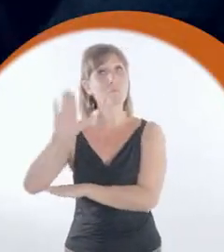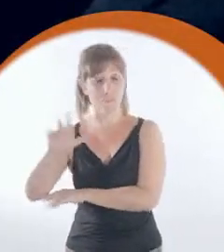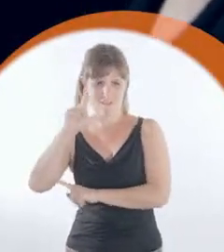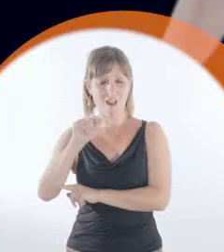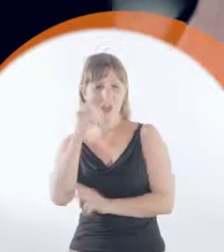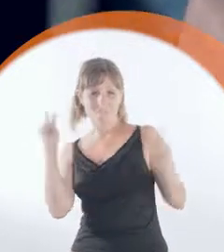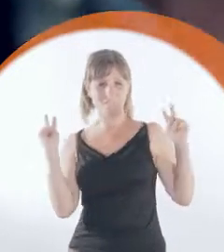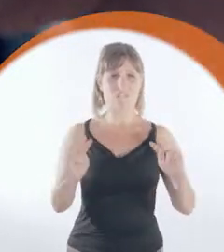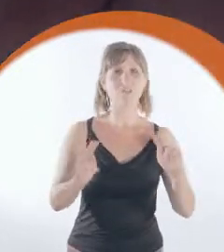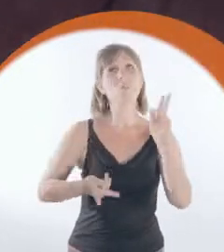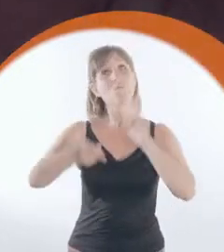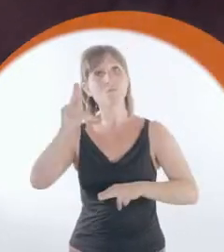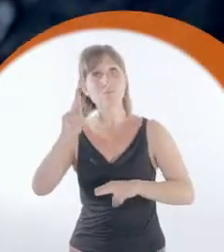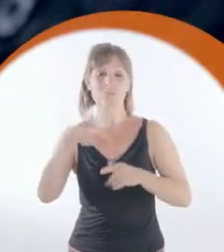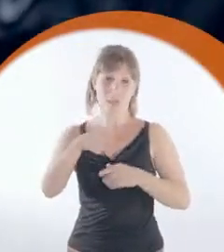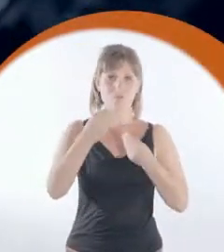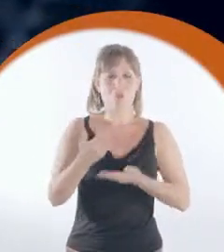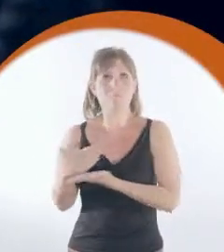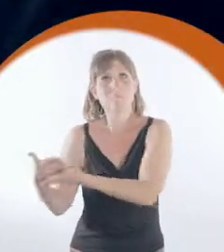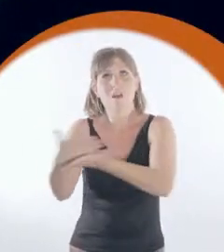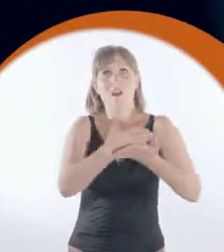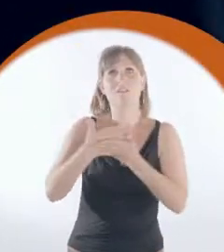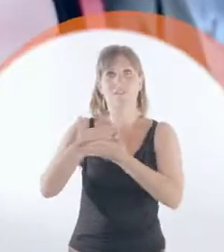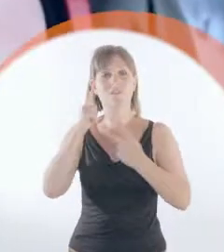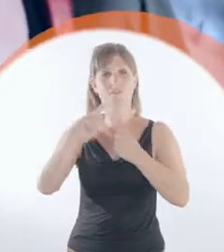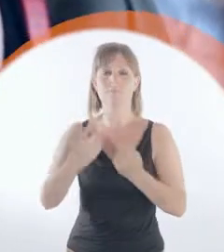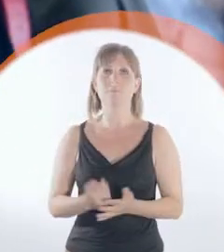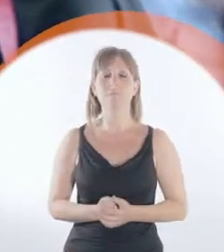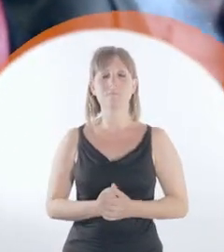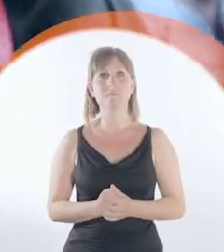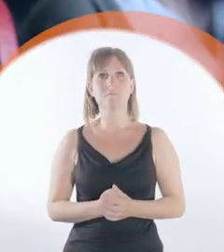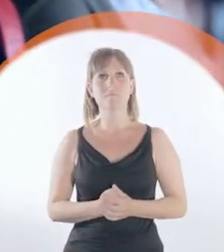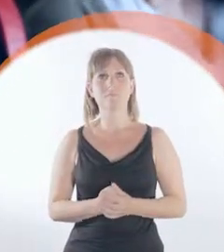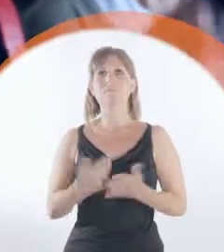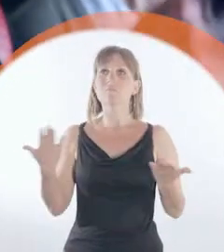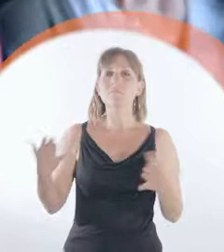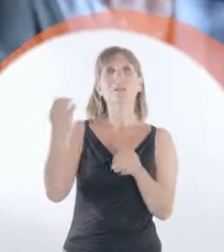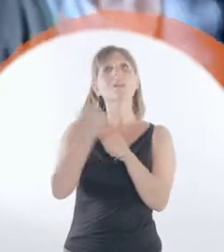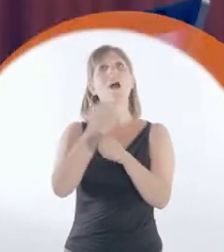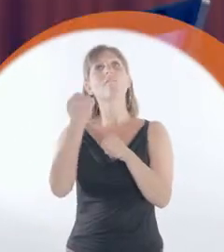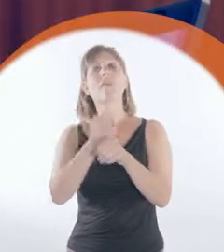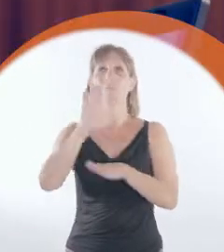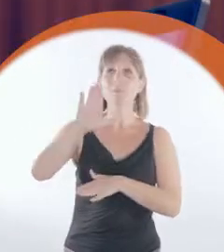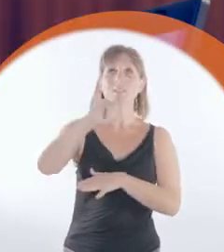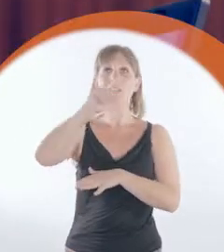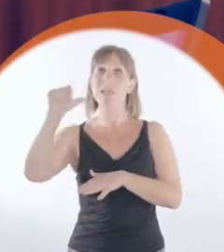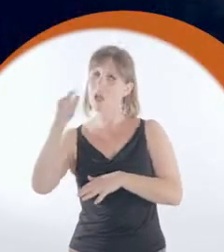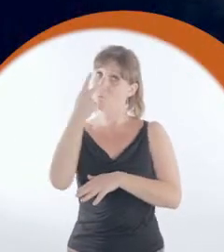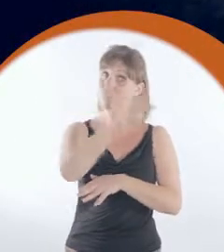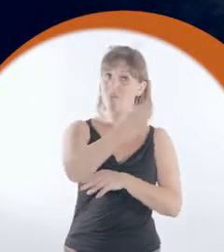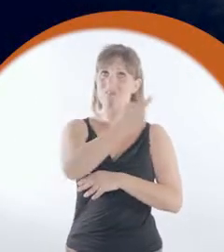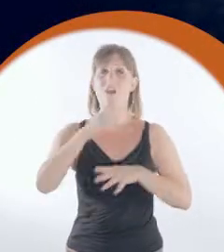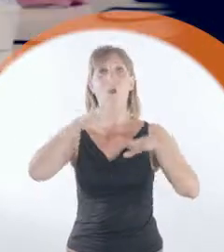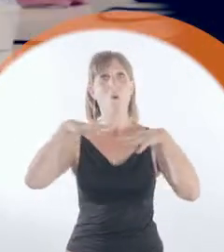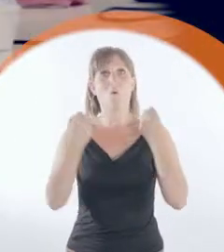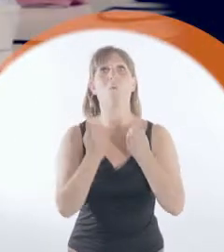ça la plus-value de la CIA avec son approche par l'usage et cette approche partagée avec le service aménageur. Ces travaux couvrent l'ensemble des